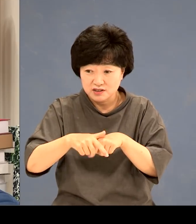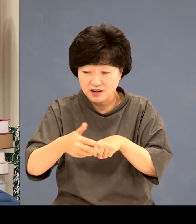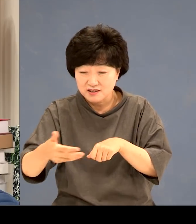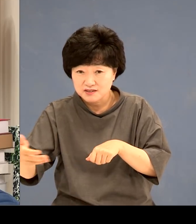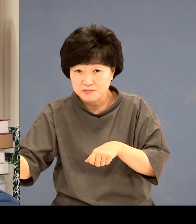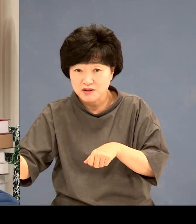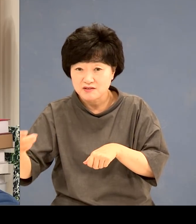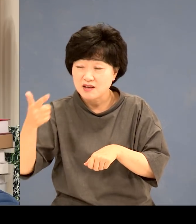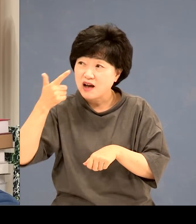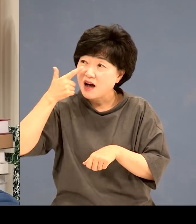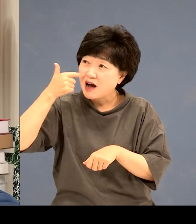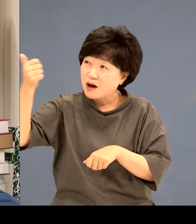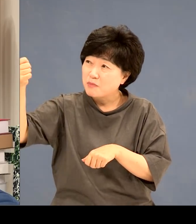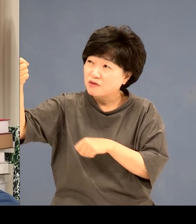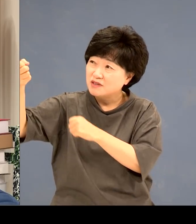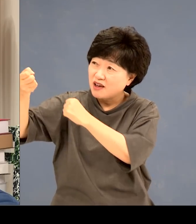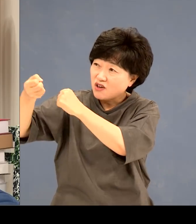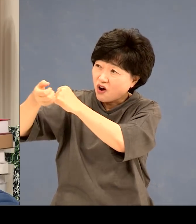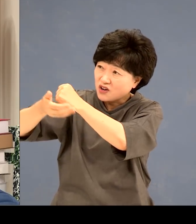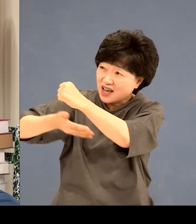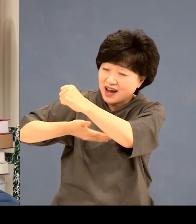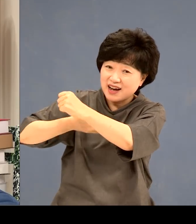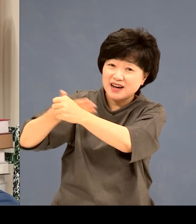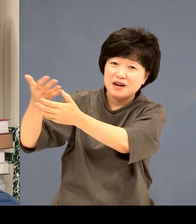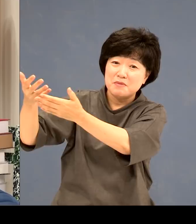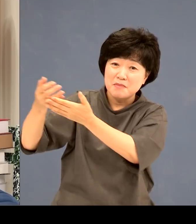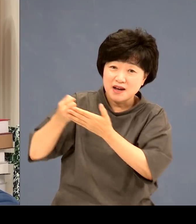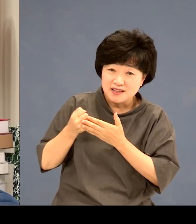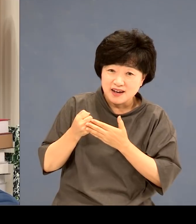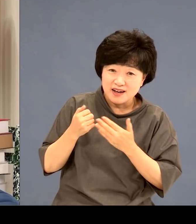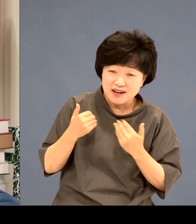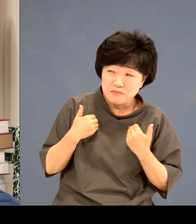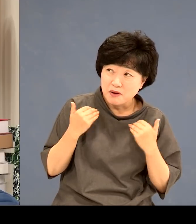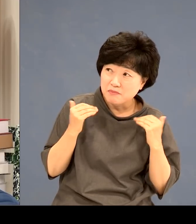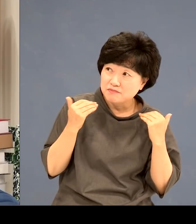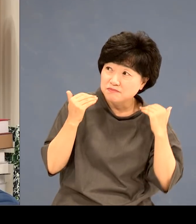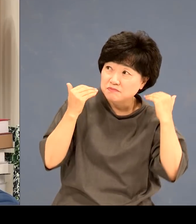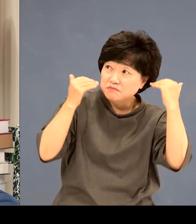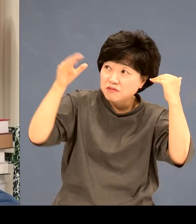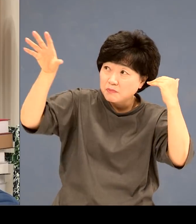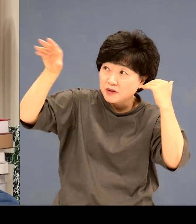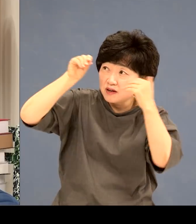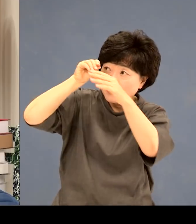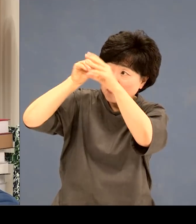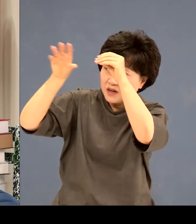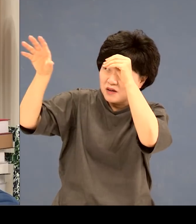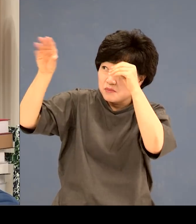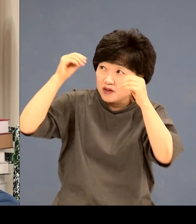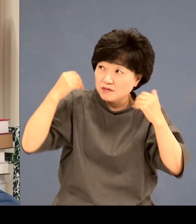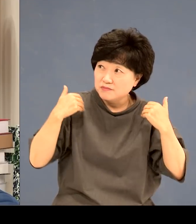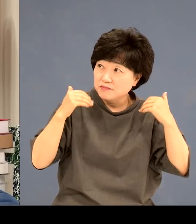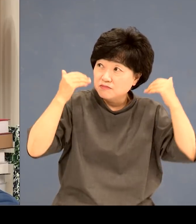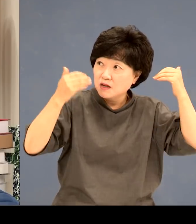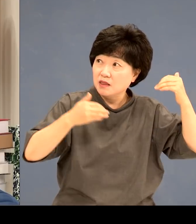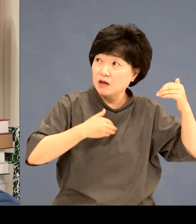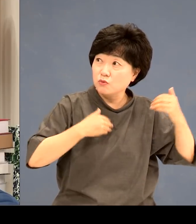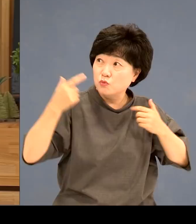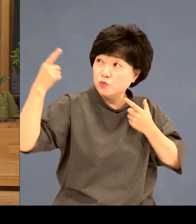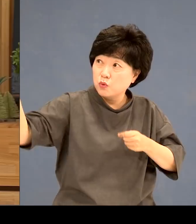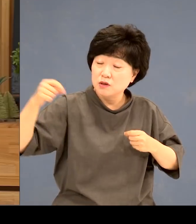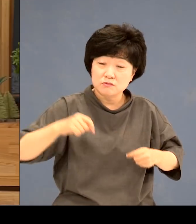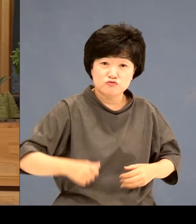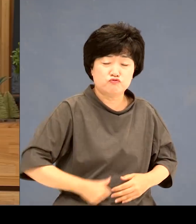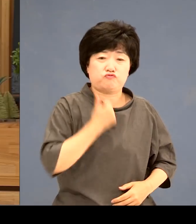근데 이렇게 결국은 이제 아버지의 영향을 늘 받으면서 성장을 하다 보니까 저도 모르게 이렇게